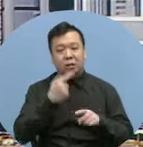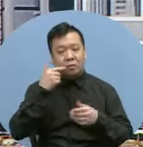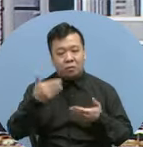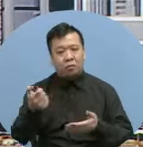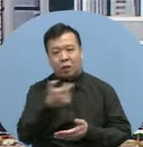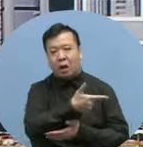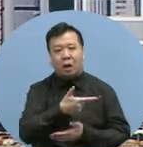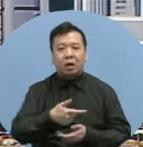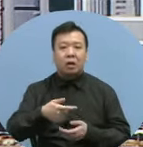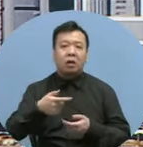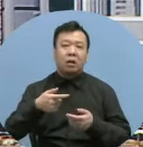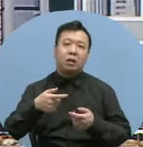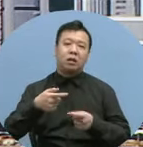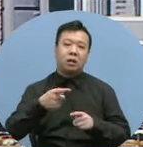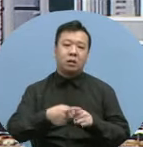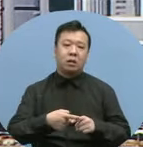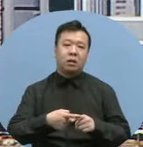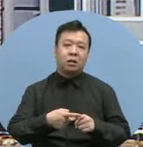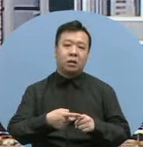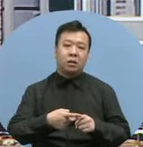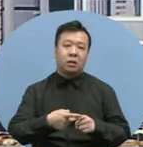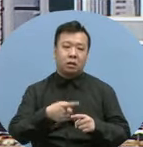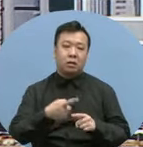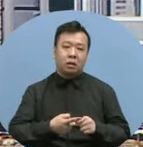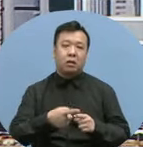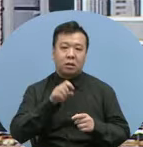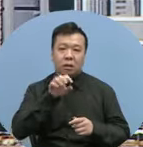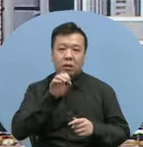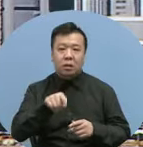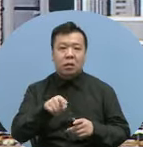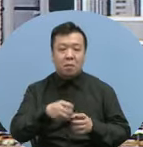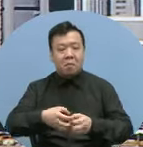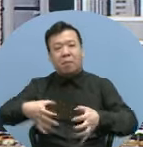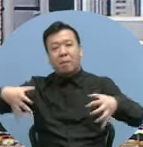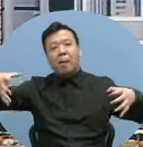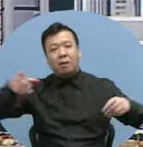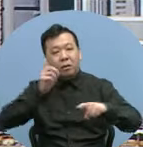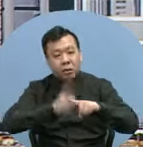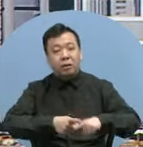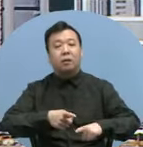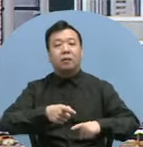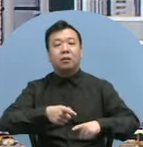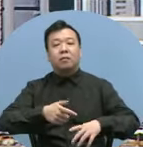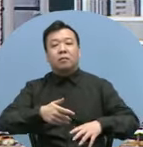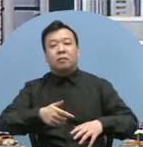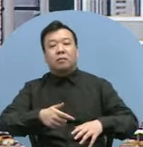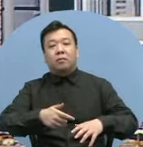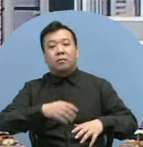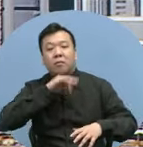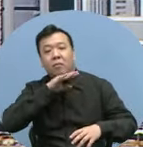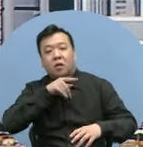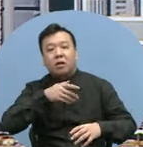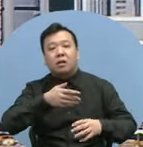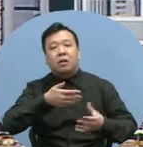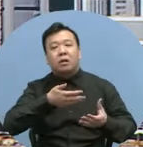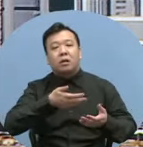重好多啦，咁可以係即係而家其實就喺度爆發緊啦嚇，咁而如果大